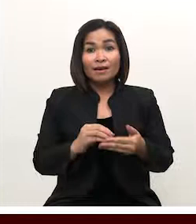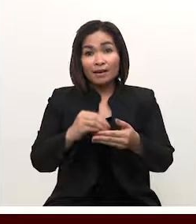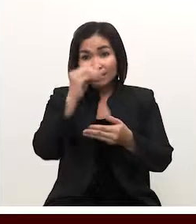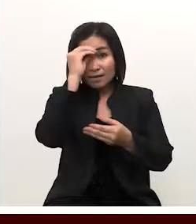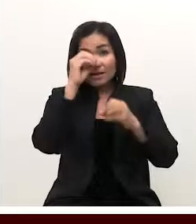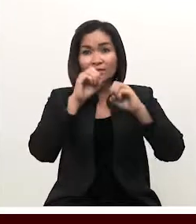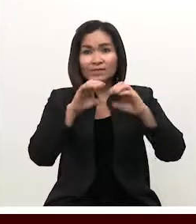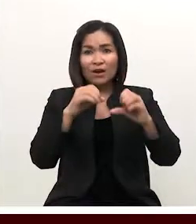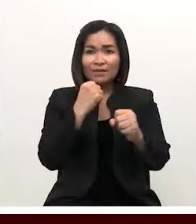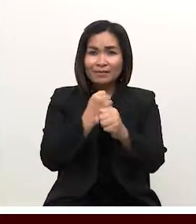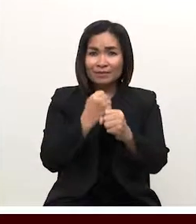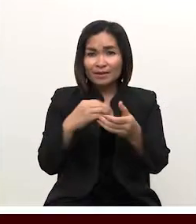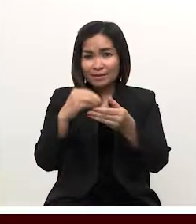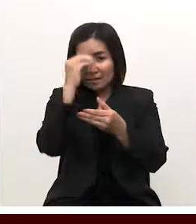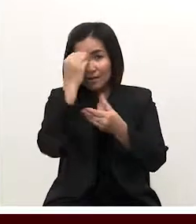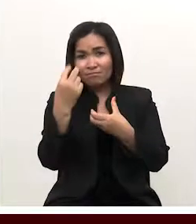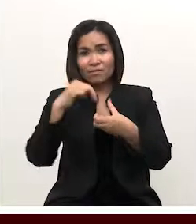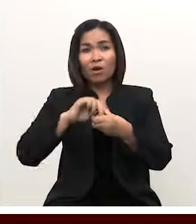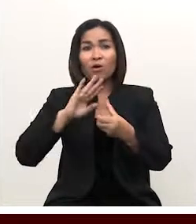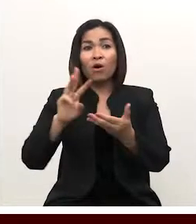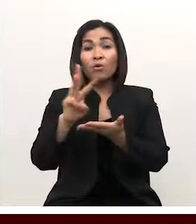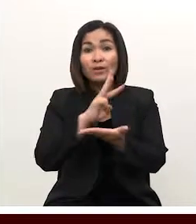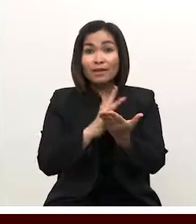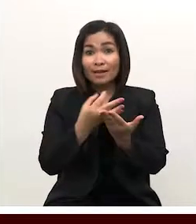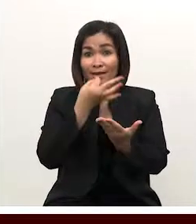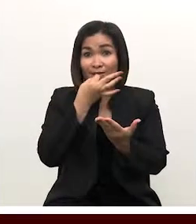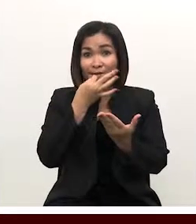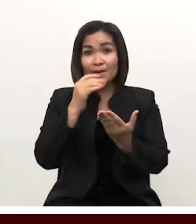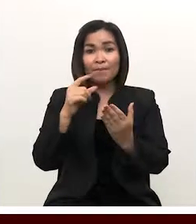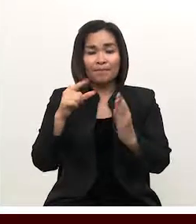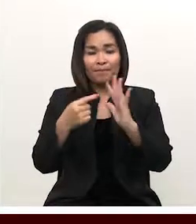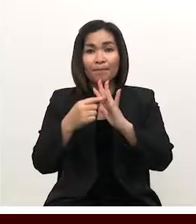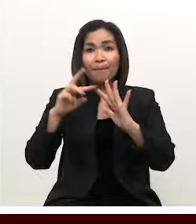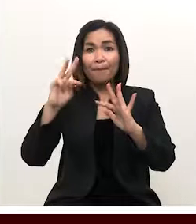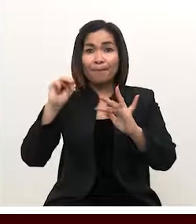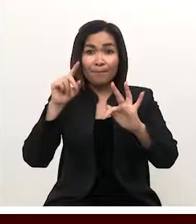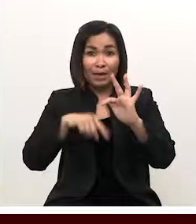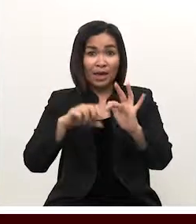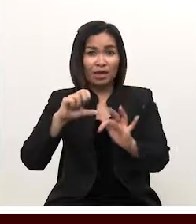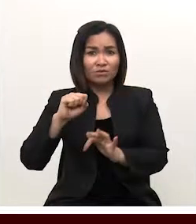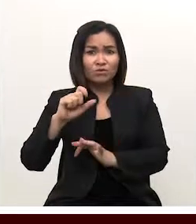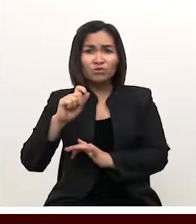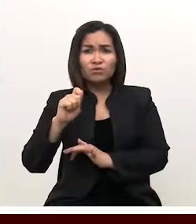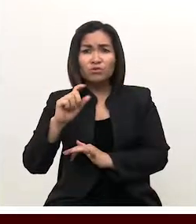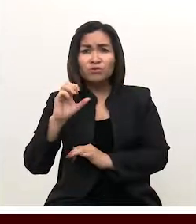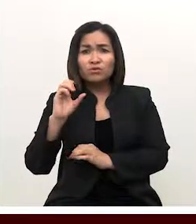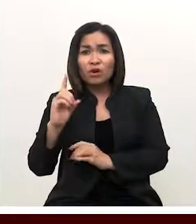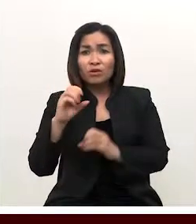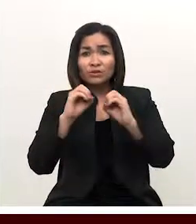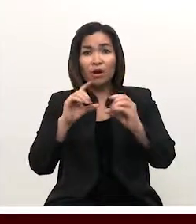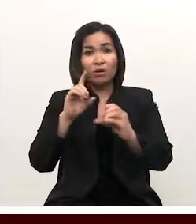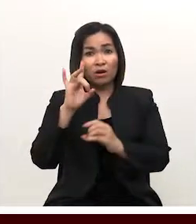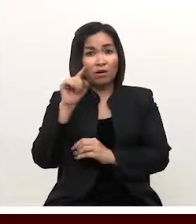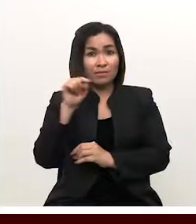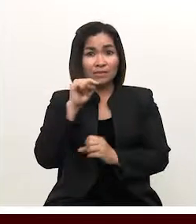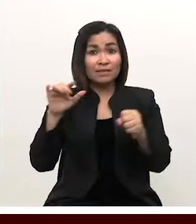ภาคีของวิทยาลัยการอาชีพแม่สอดเป็นการเรียนการสอนทวิภาคีแบบ 100% คือนักเรียนจะเรียนเฉพาะตอนเย็นนะคะเพ